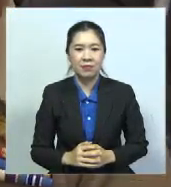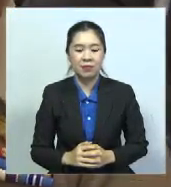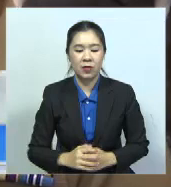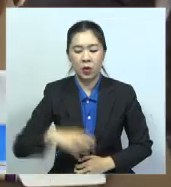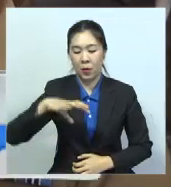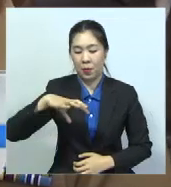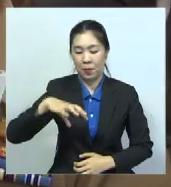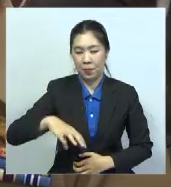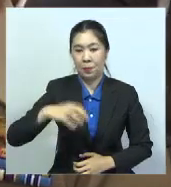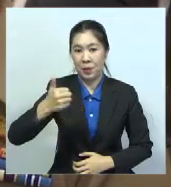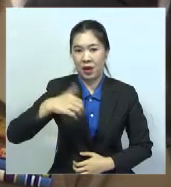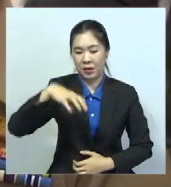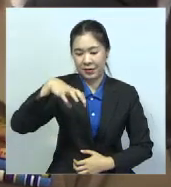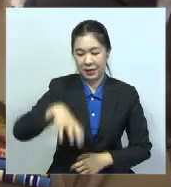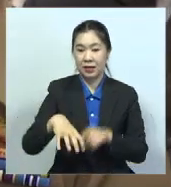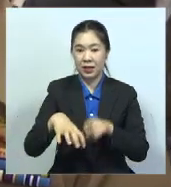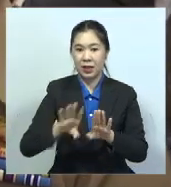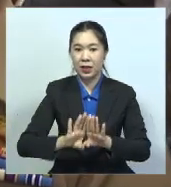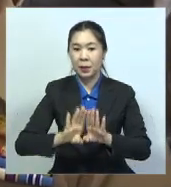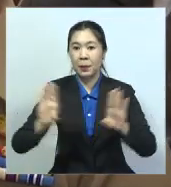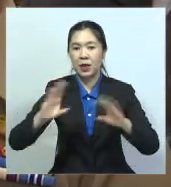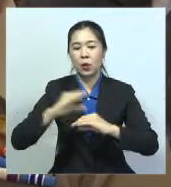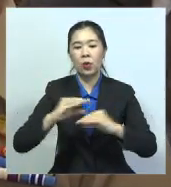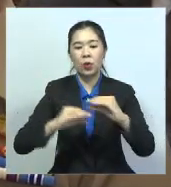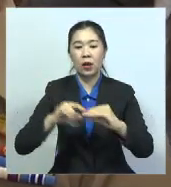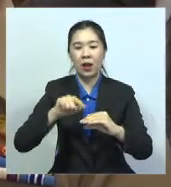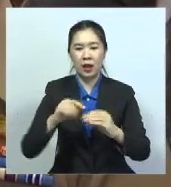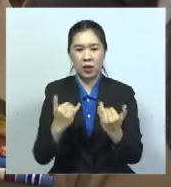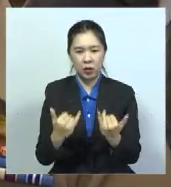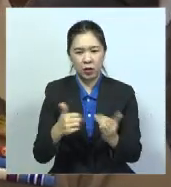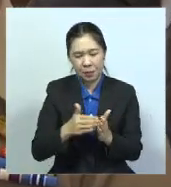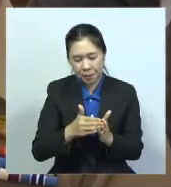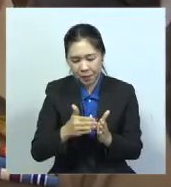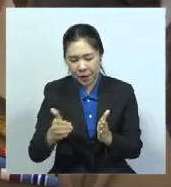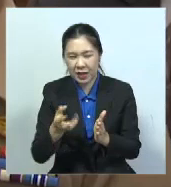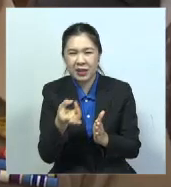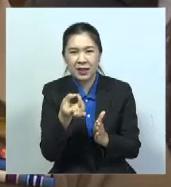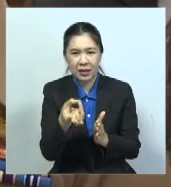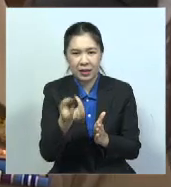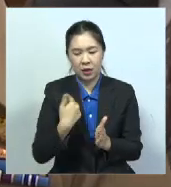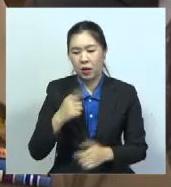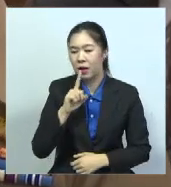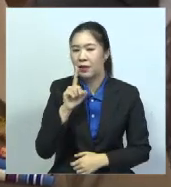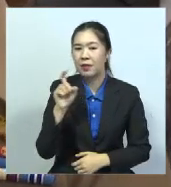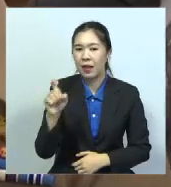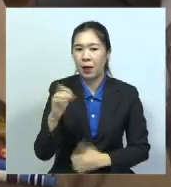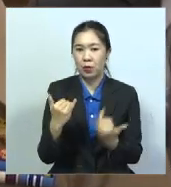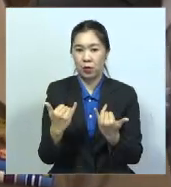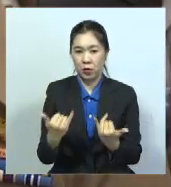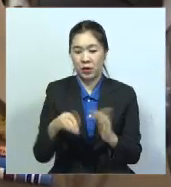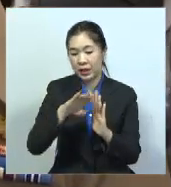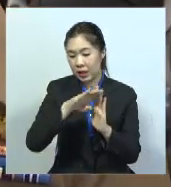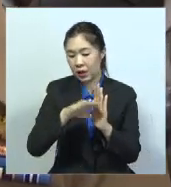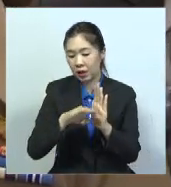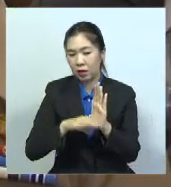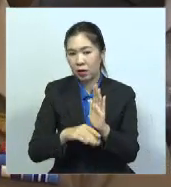ตี้ที่เคยเปิดโครงการไว้นานแล้วแต่ตอนนี้มันยังเดินหน้าไปไม่ถึงไหนแต่ผมก็ได้สอบถามว่าตอนนี้ก็อยู่ในขั้นตอน